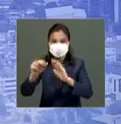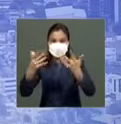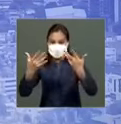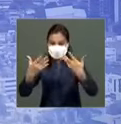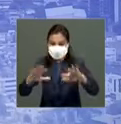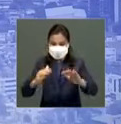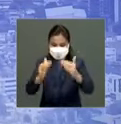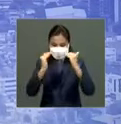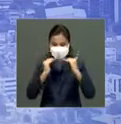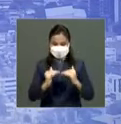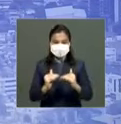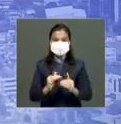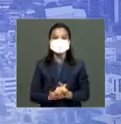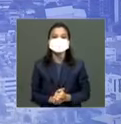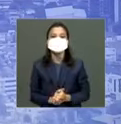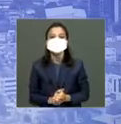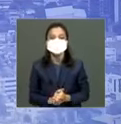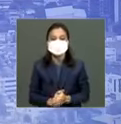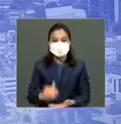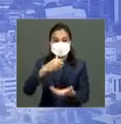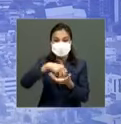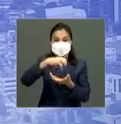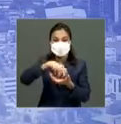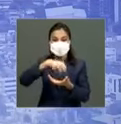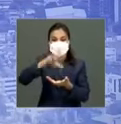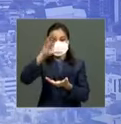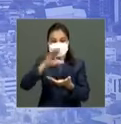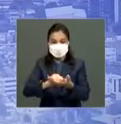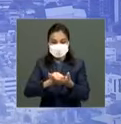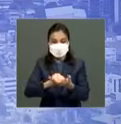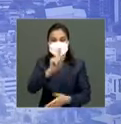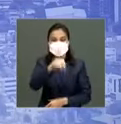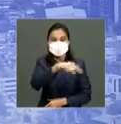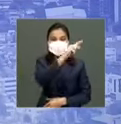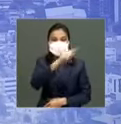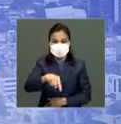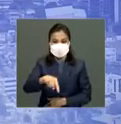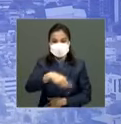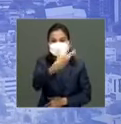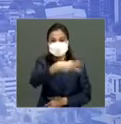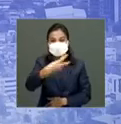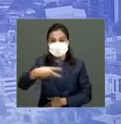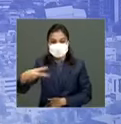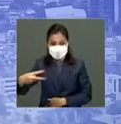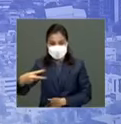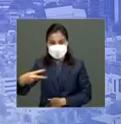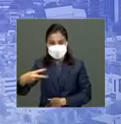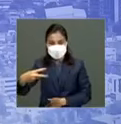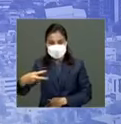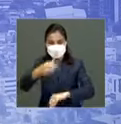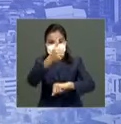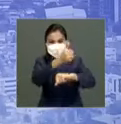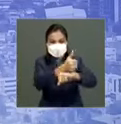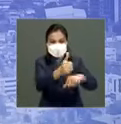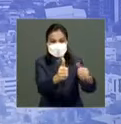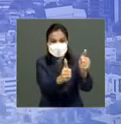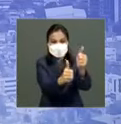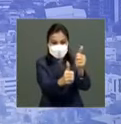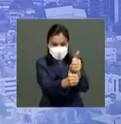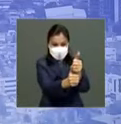จะเป็นการรายงานในภาคภาษาอังกฤษนะครับโดยทางท่านรองอธิบดีแล้วก็ท่